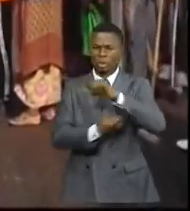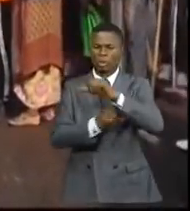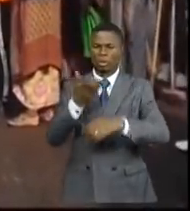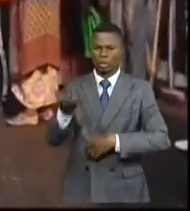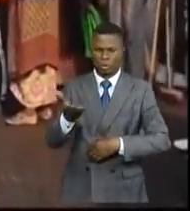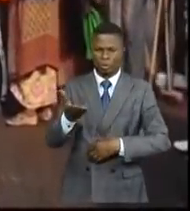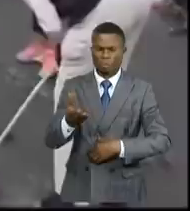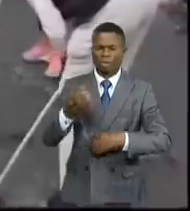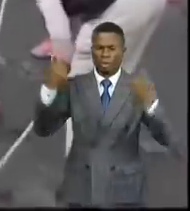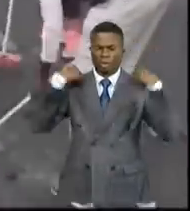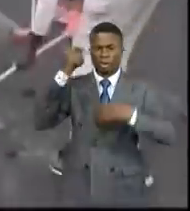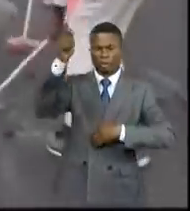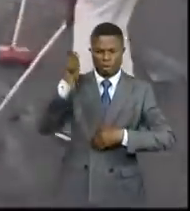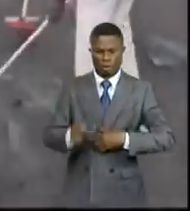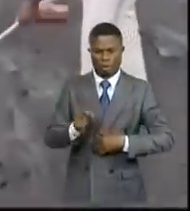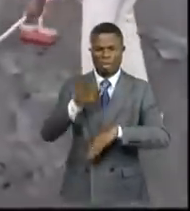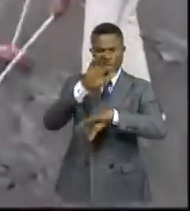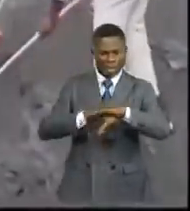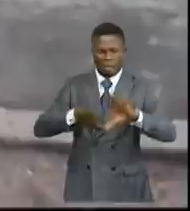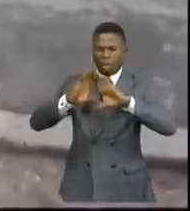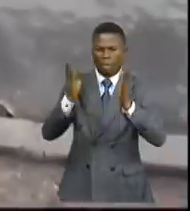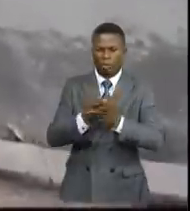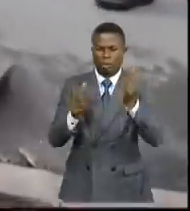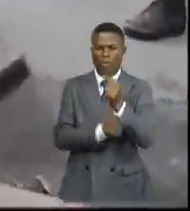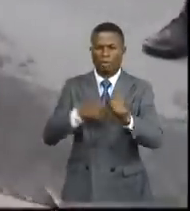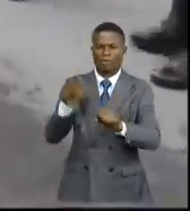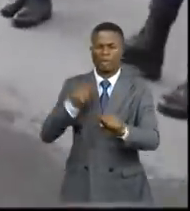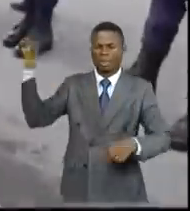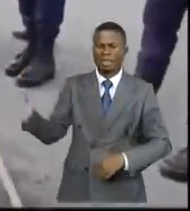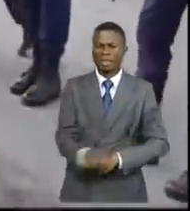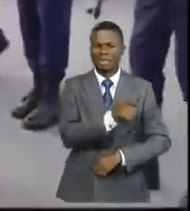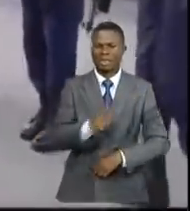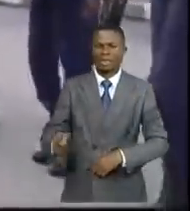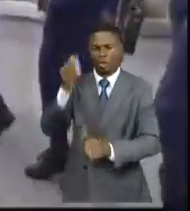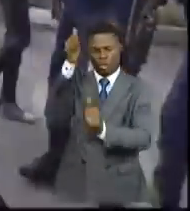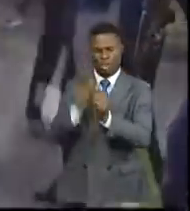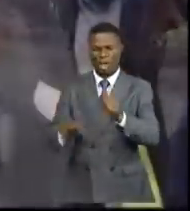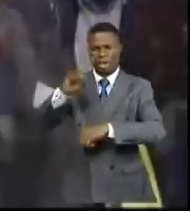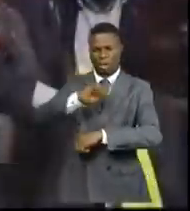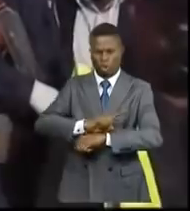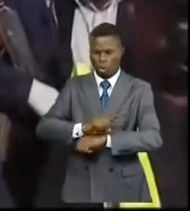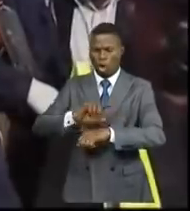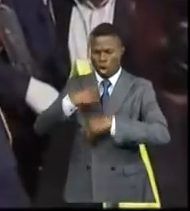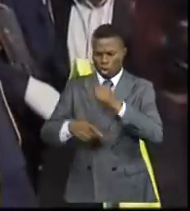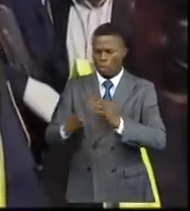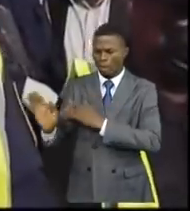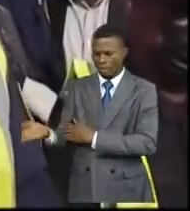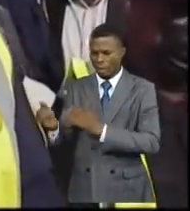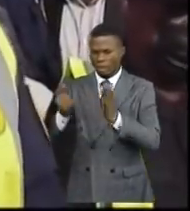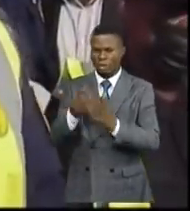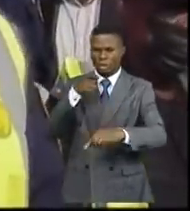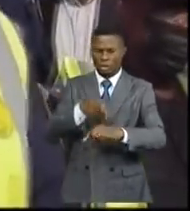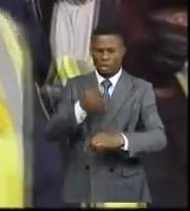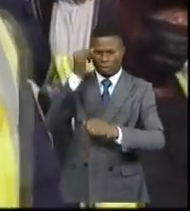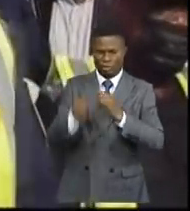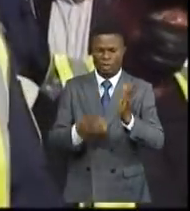Makosa François veut voir tout le monde dans les salongo chaque samedi des 6h à 10h pour la propreté de la ville. Les salongo que nous commençons